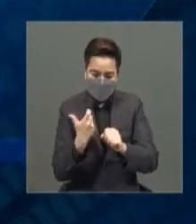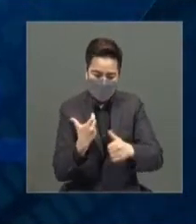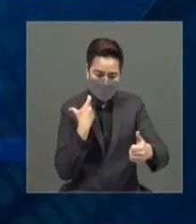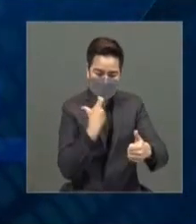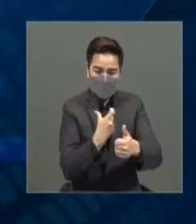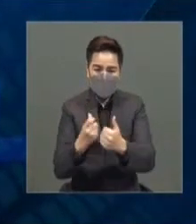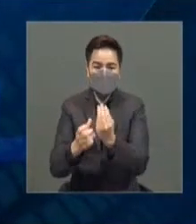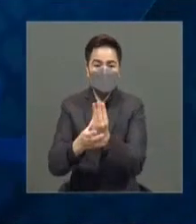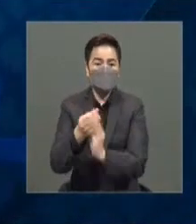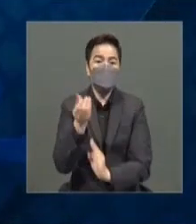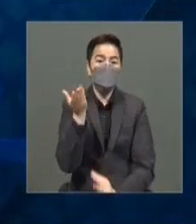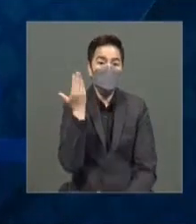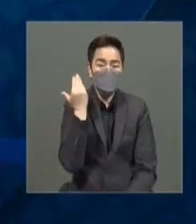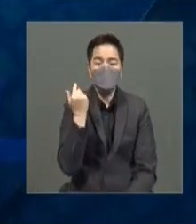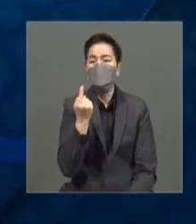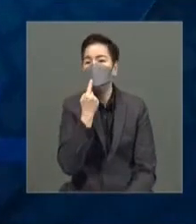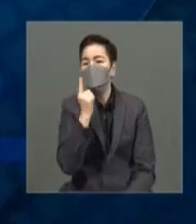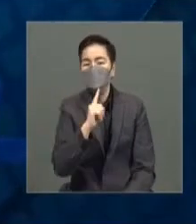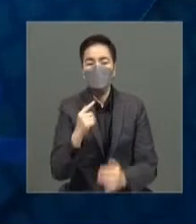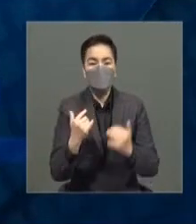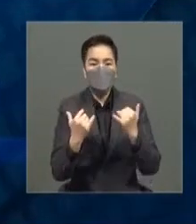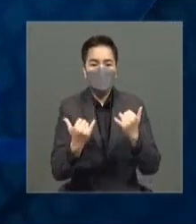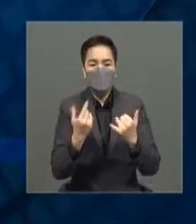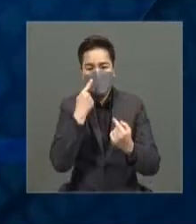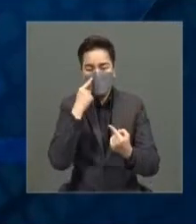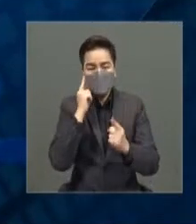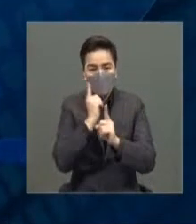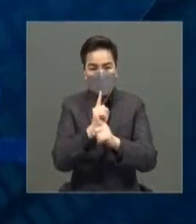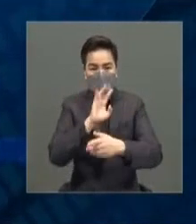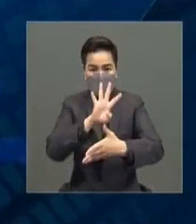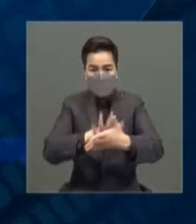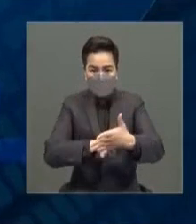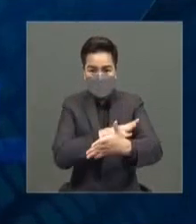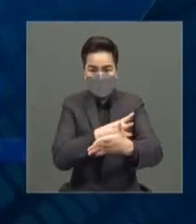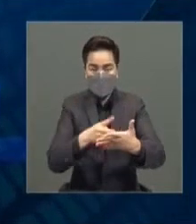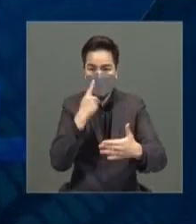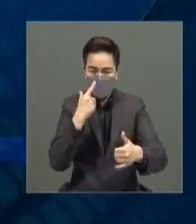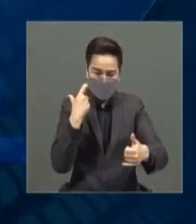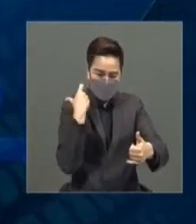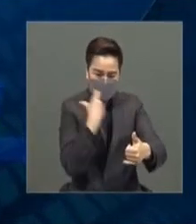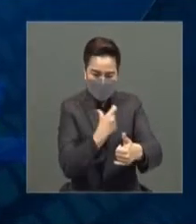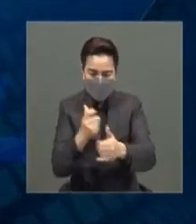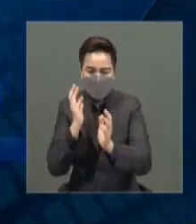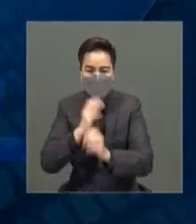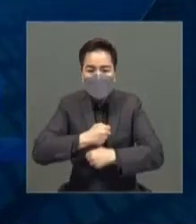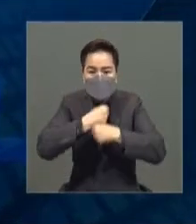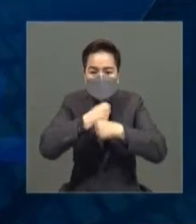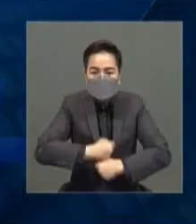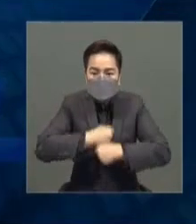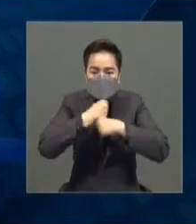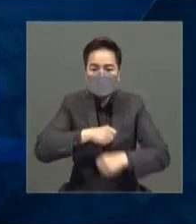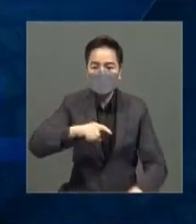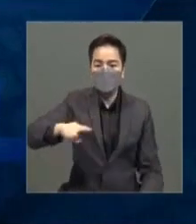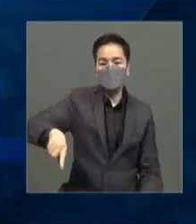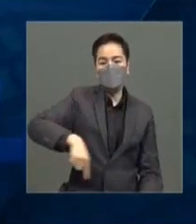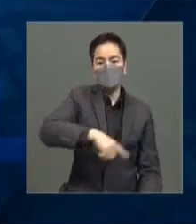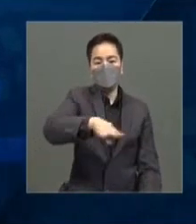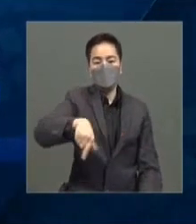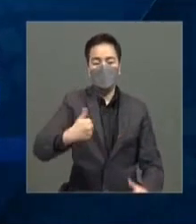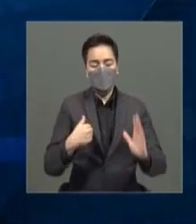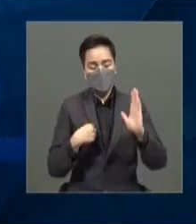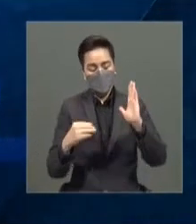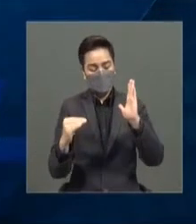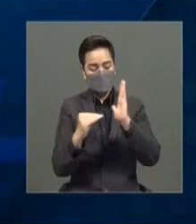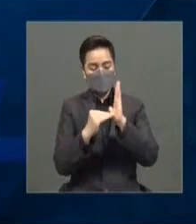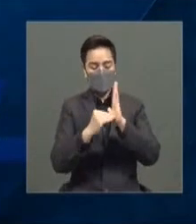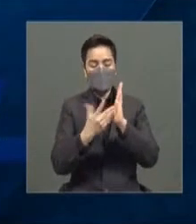คซีนสัปดาห์ที่ผ่านมาโดย เน้นตามนโยบายนะคะก็คือระดมไปในส่วนของผู้สูงอายุมากขึ้นโดยกทม.โ